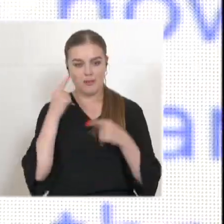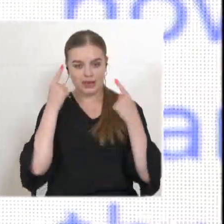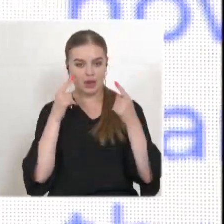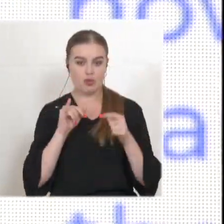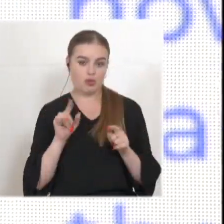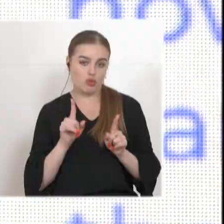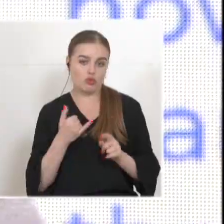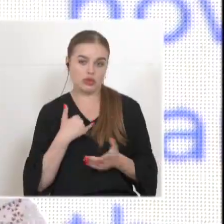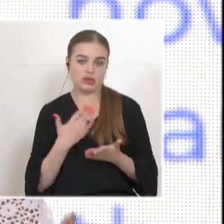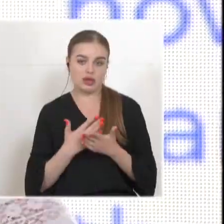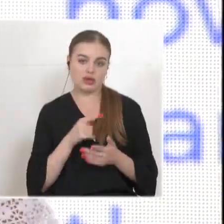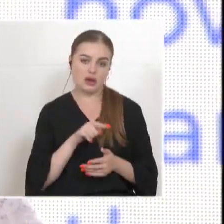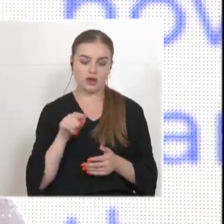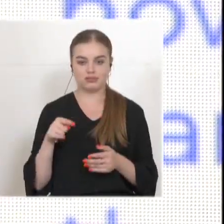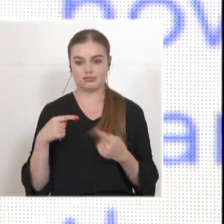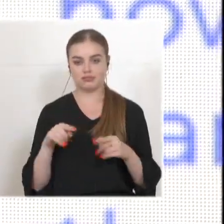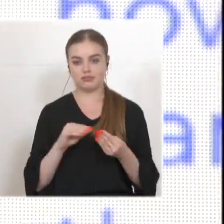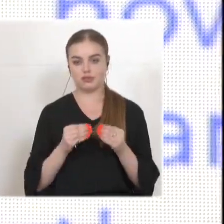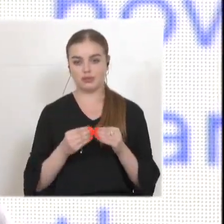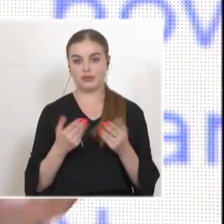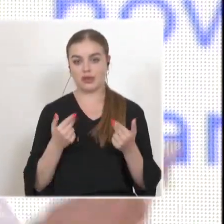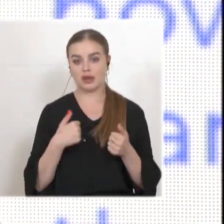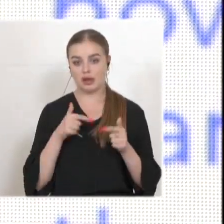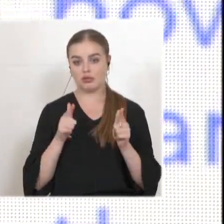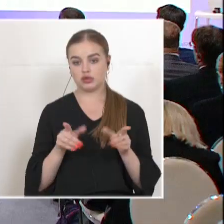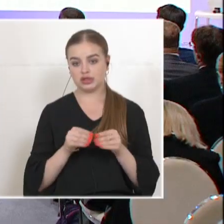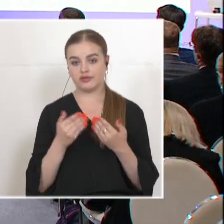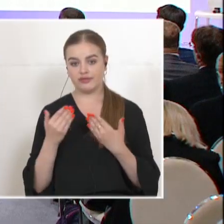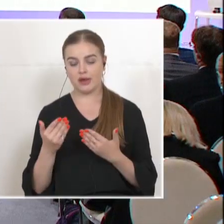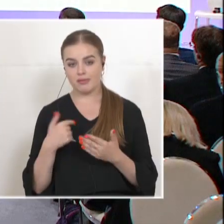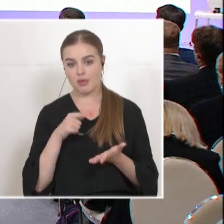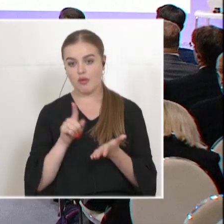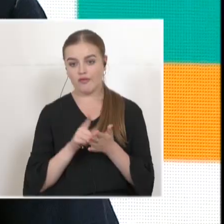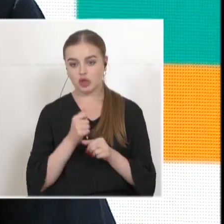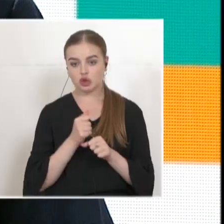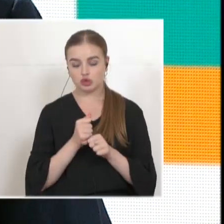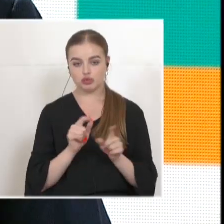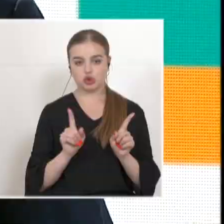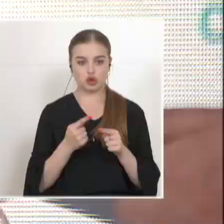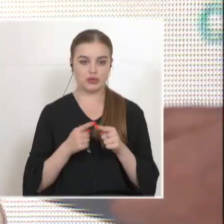інша проблема. Так? Я погоджуюсь з вами, абсолютно правильно. Ми повинні зробити, щоб це було